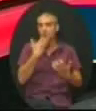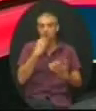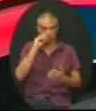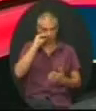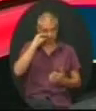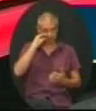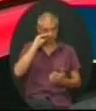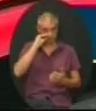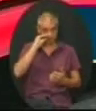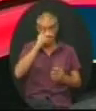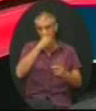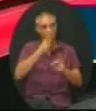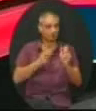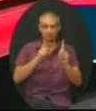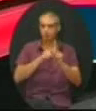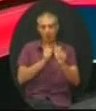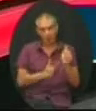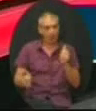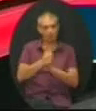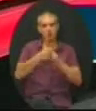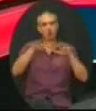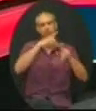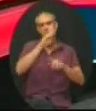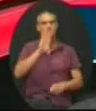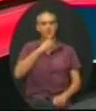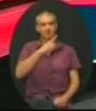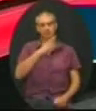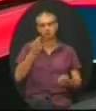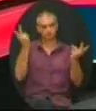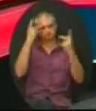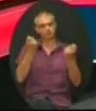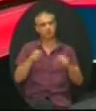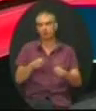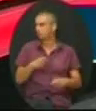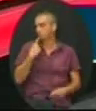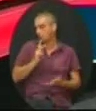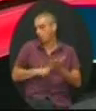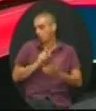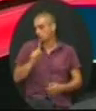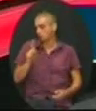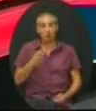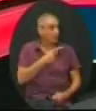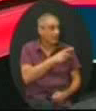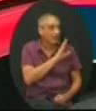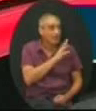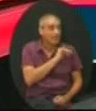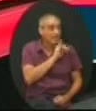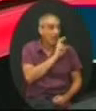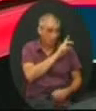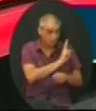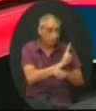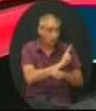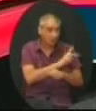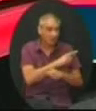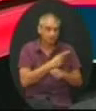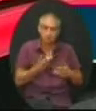הוא מעל הראש שלו, ראש הממשלה נתניהו, סגר את העסקות האלה. מה, הוא משקר?